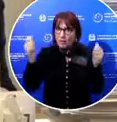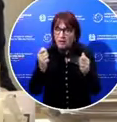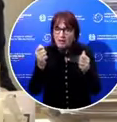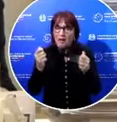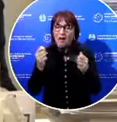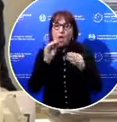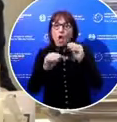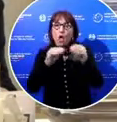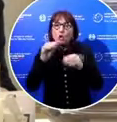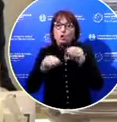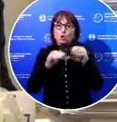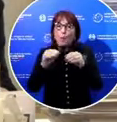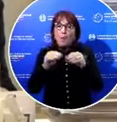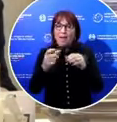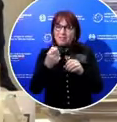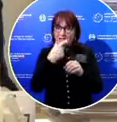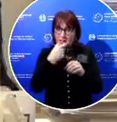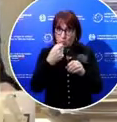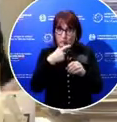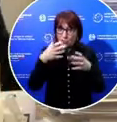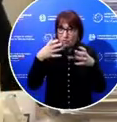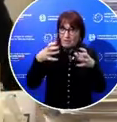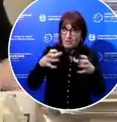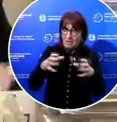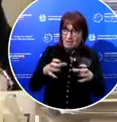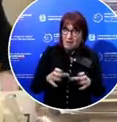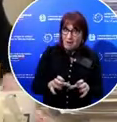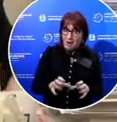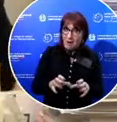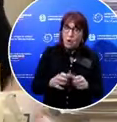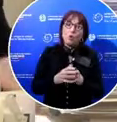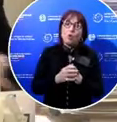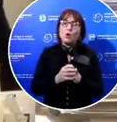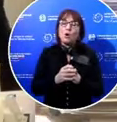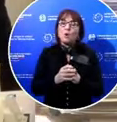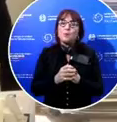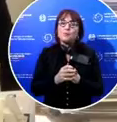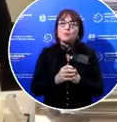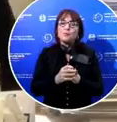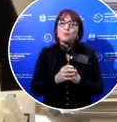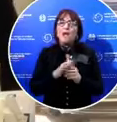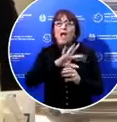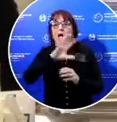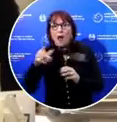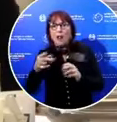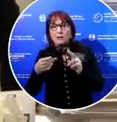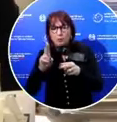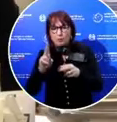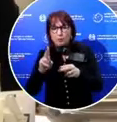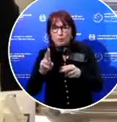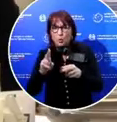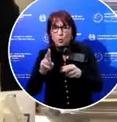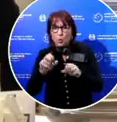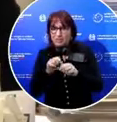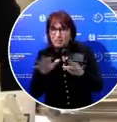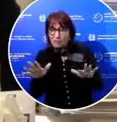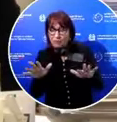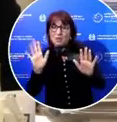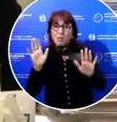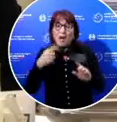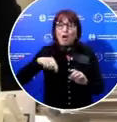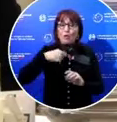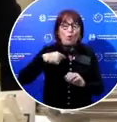della domanda di stupefacenti, almeno di quelli più ampiamente diffusi. Non possiamo